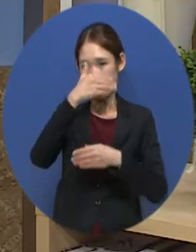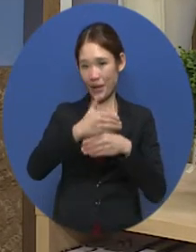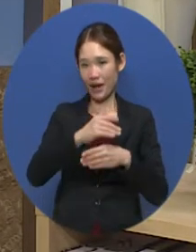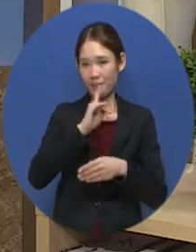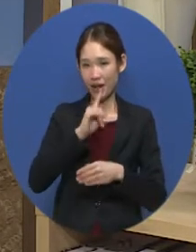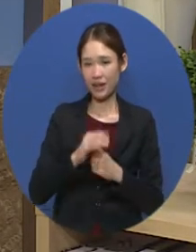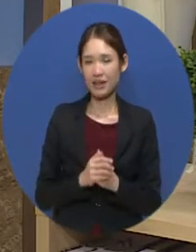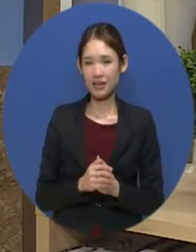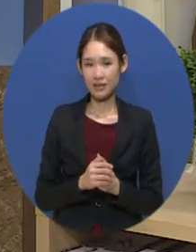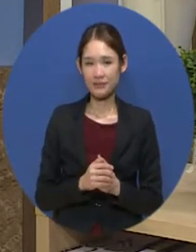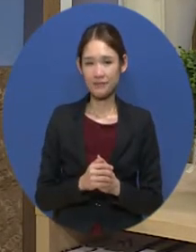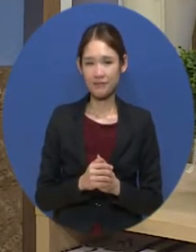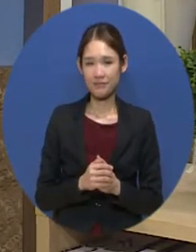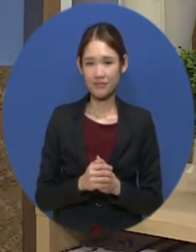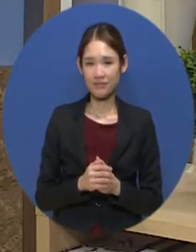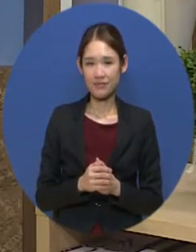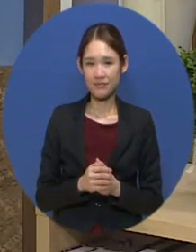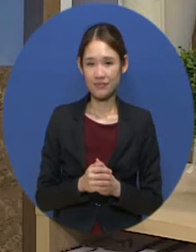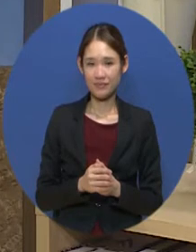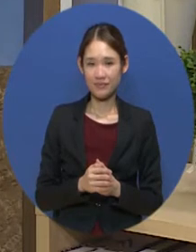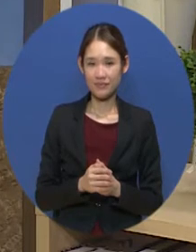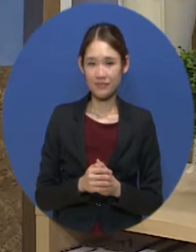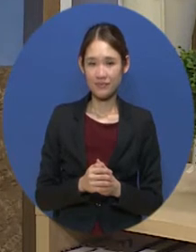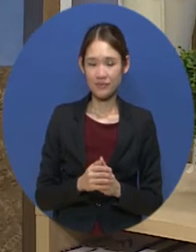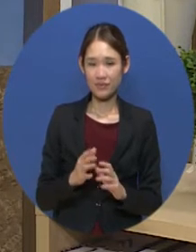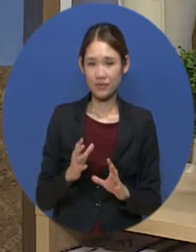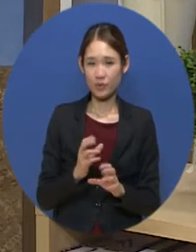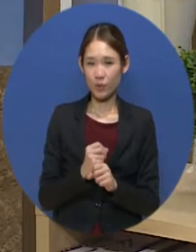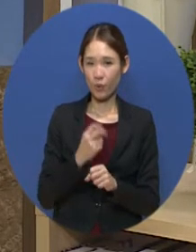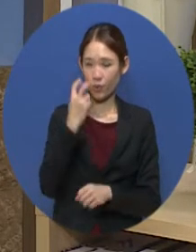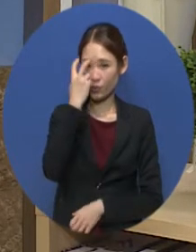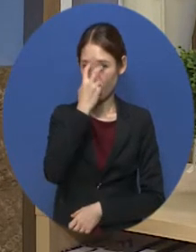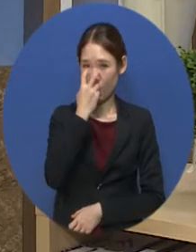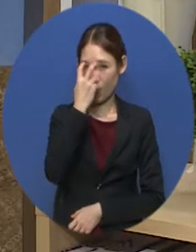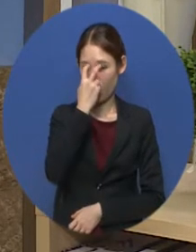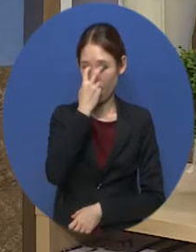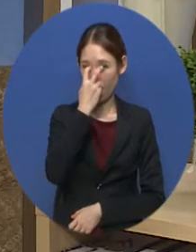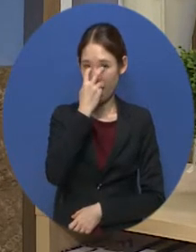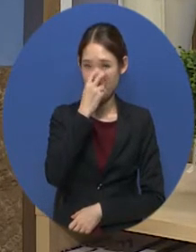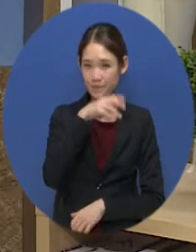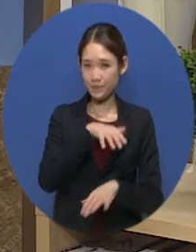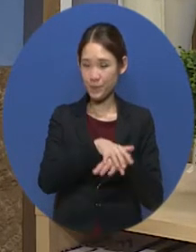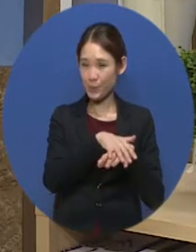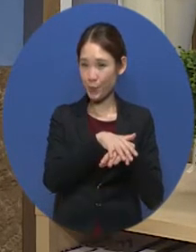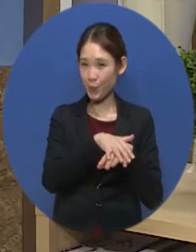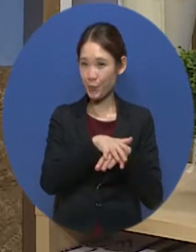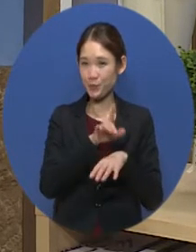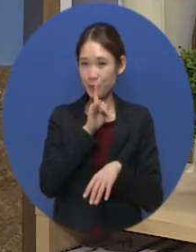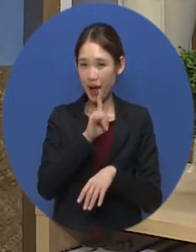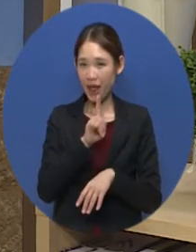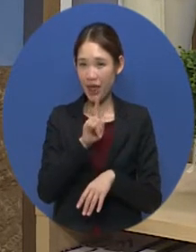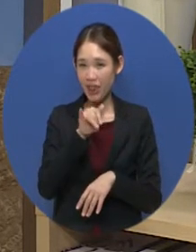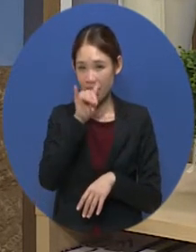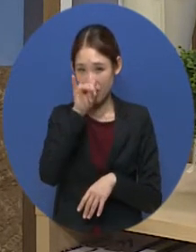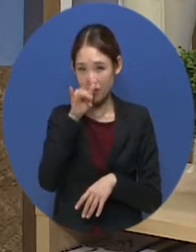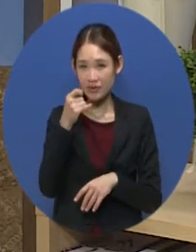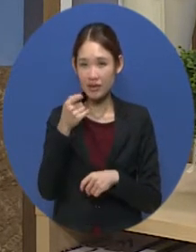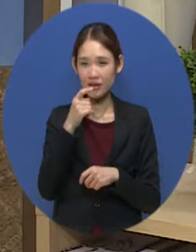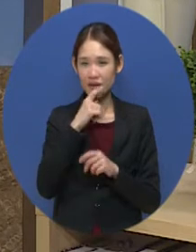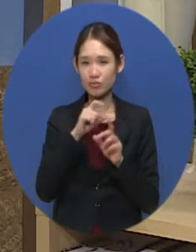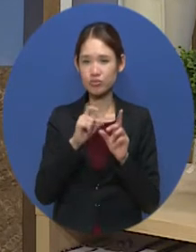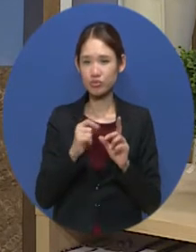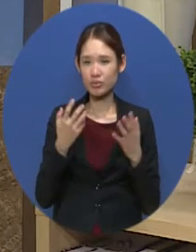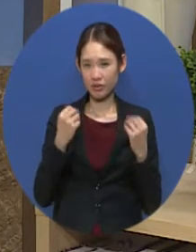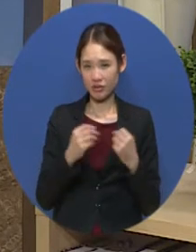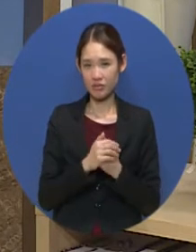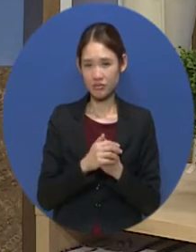분들도 계시고 네. 한데 그 종합조사표라고 하나요? 네, 네. 그 표에 대해서 말씀들이 많던데